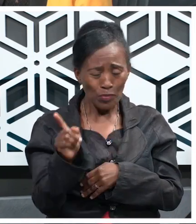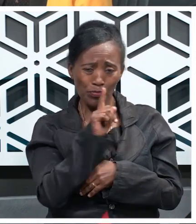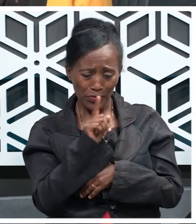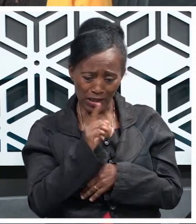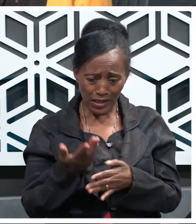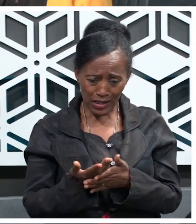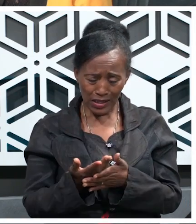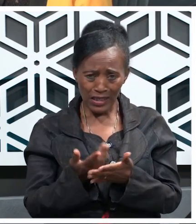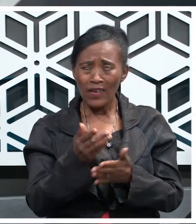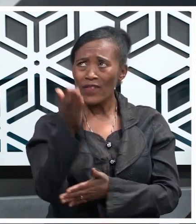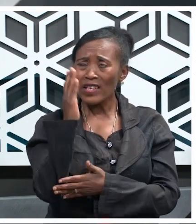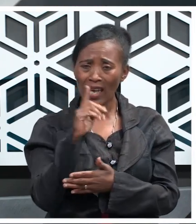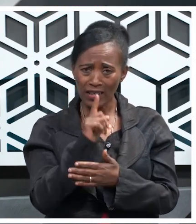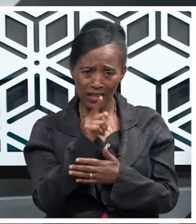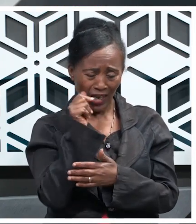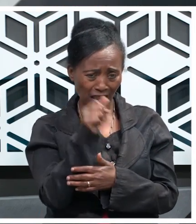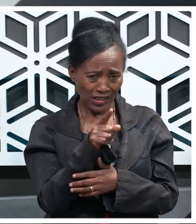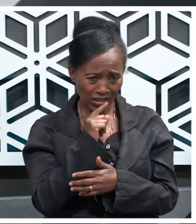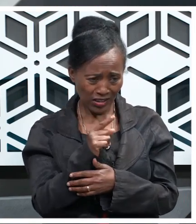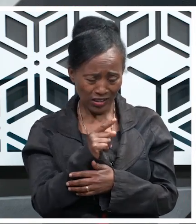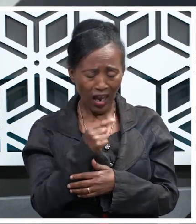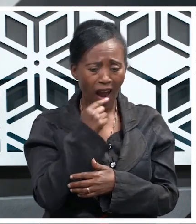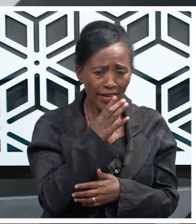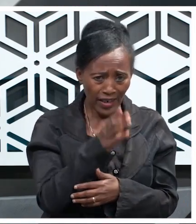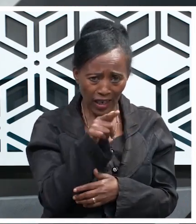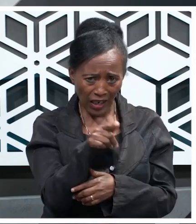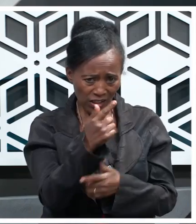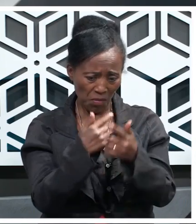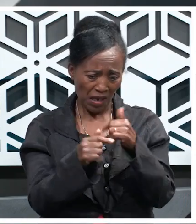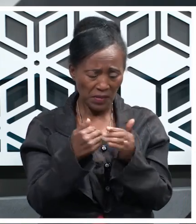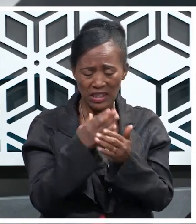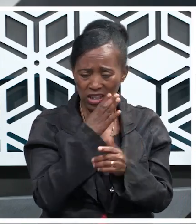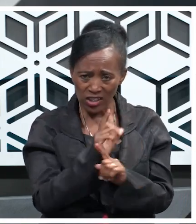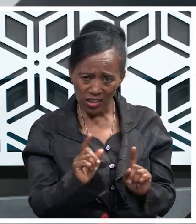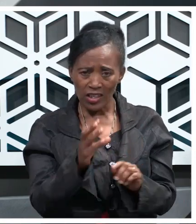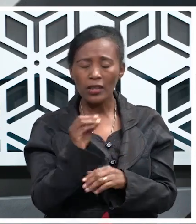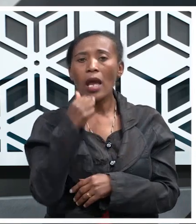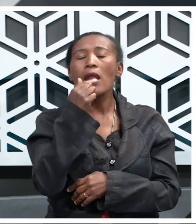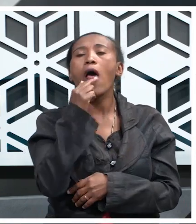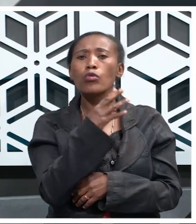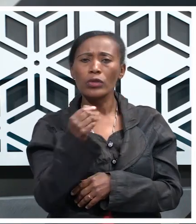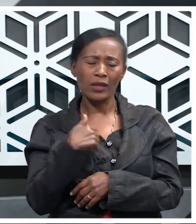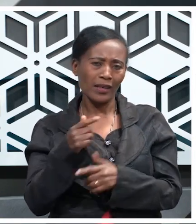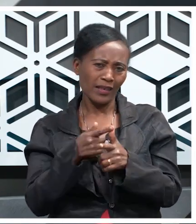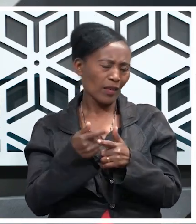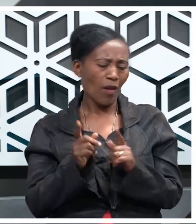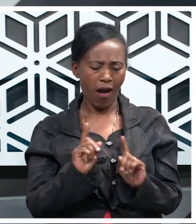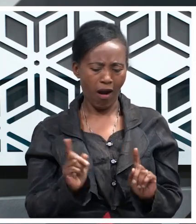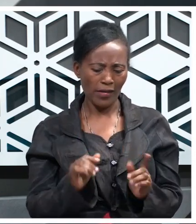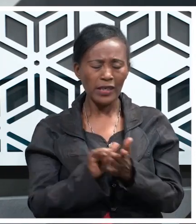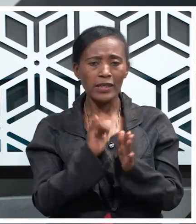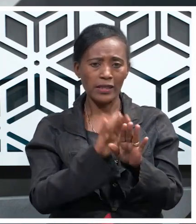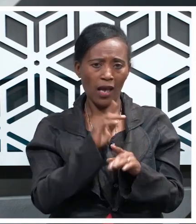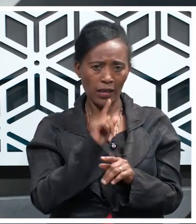ኩባት ነጭስ ምናምን ፈጣሪም እኮ አያዝንም ላንቺ ማለት አያዝንብንም አንቺ መትሽ ባለመድረስሽ ምናምን ይላሉ እና እኔ ደግሞ